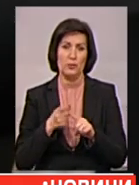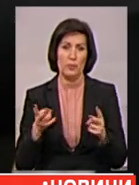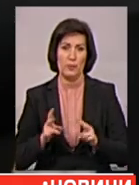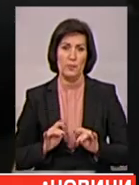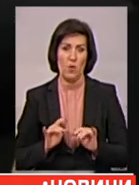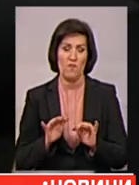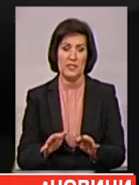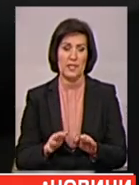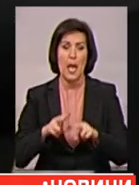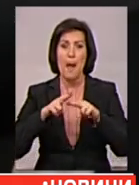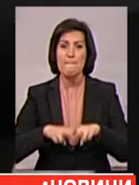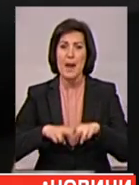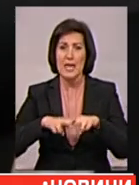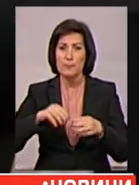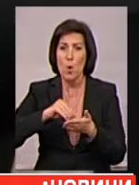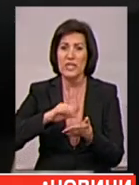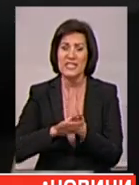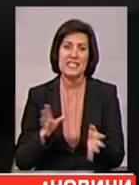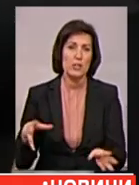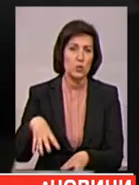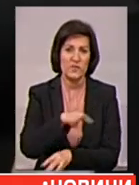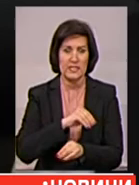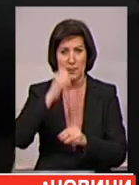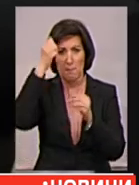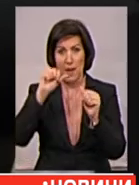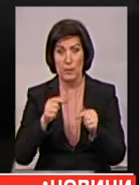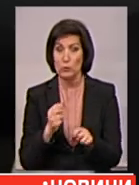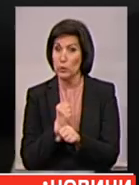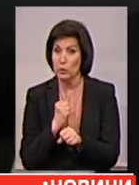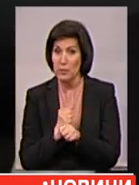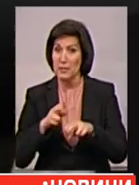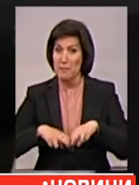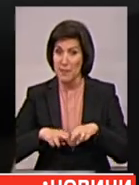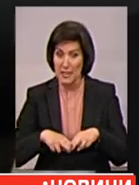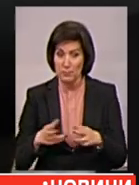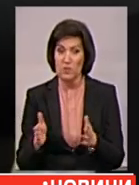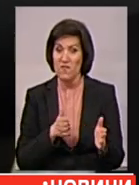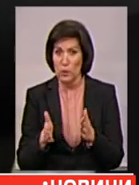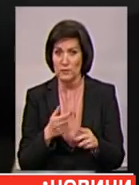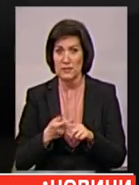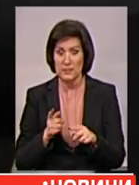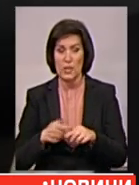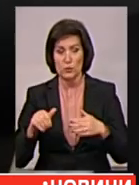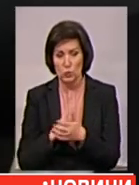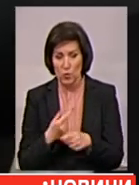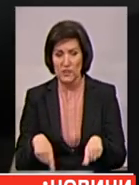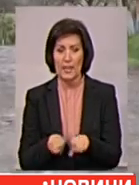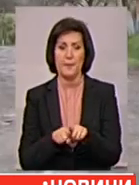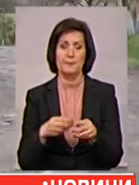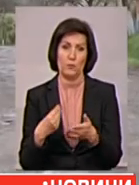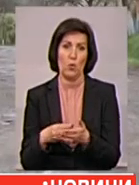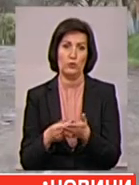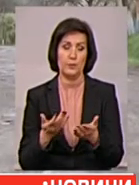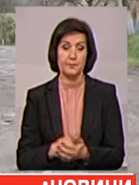провести паспортизацію всіх пам'яток. А щоб зробити паспорт, виготовити це, знов-таки,